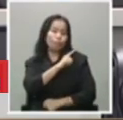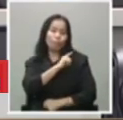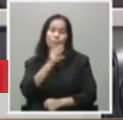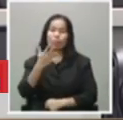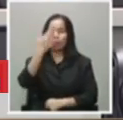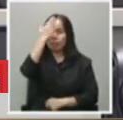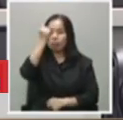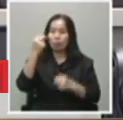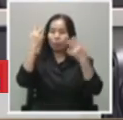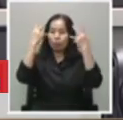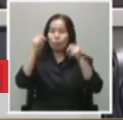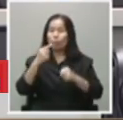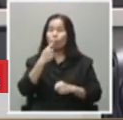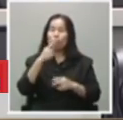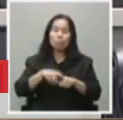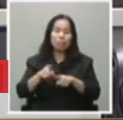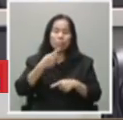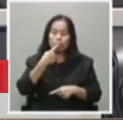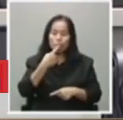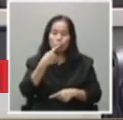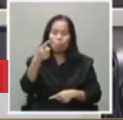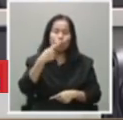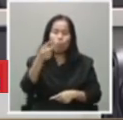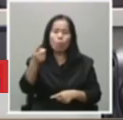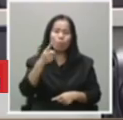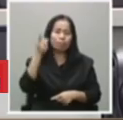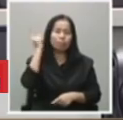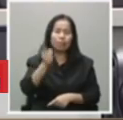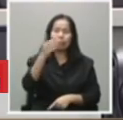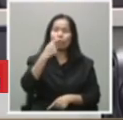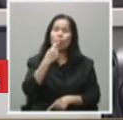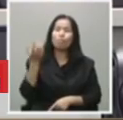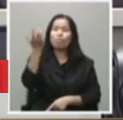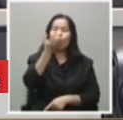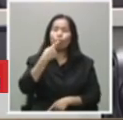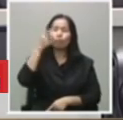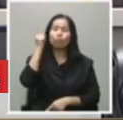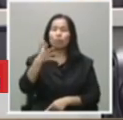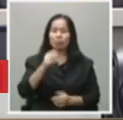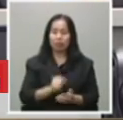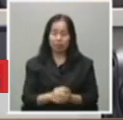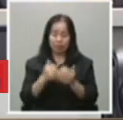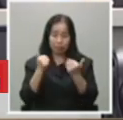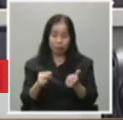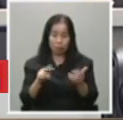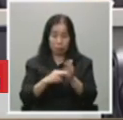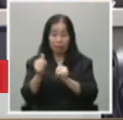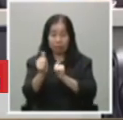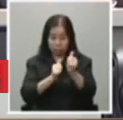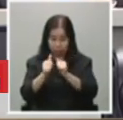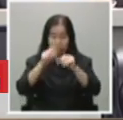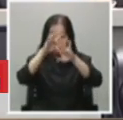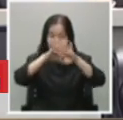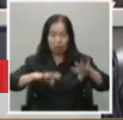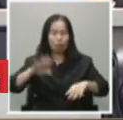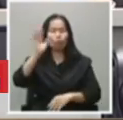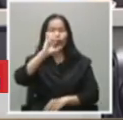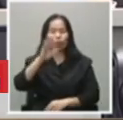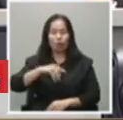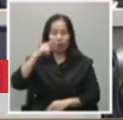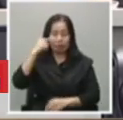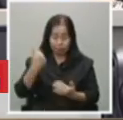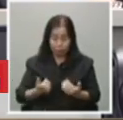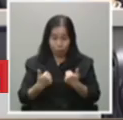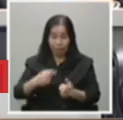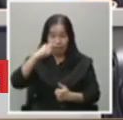ไทยไปแข่งขันกับอาเซียนเนี่ยหลังๆนี่ไม่ต้องแข่งกับอาเซียนแล้วท่านประธานครับไทยพม่าลาวอินโดนีเซียฟิลิปปินส์สิงคโ